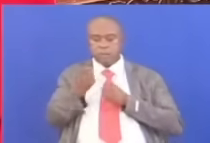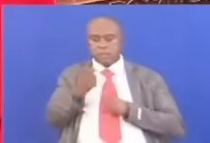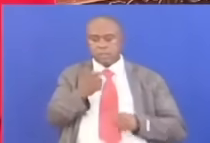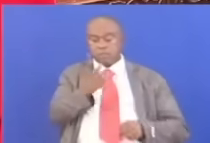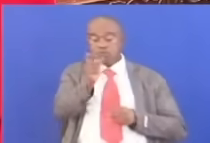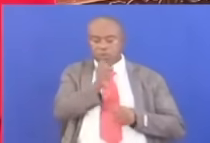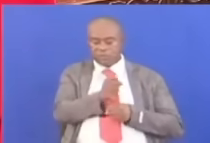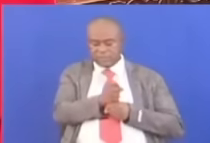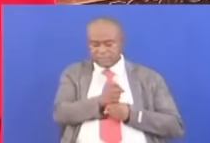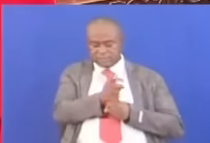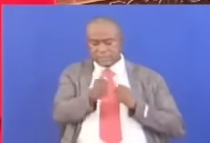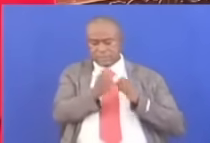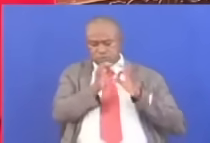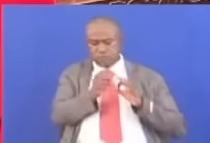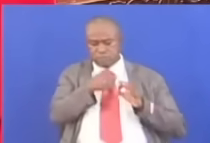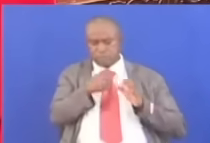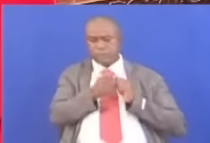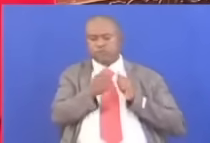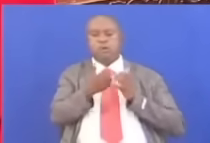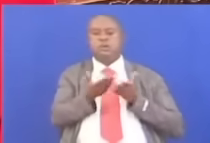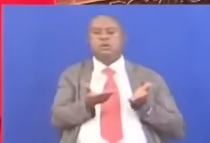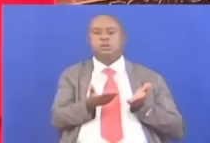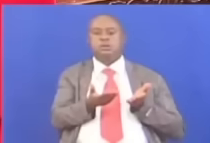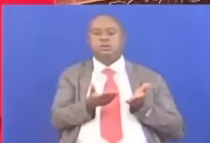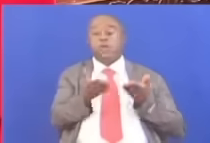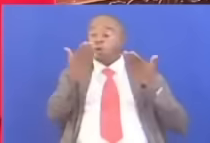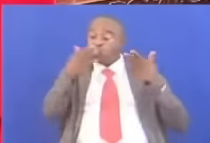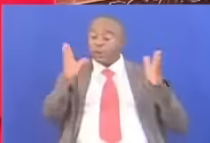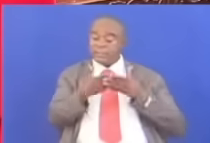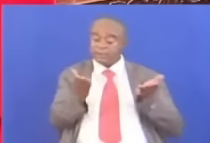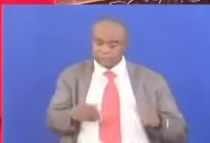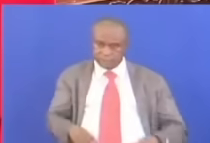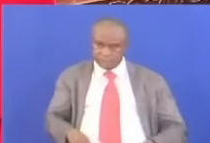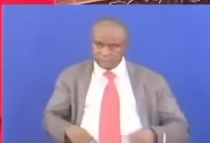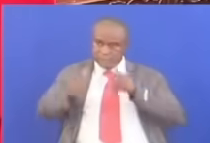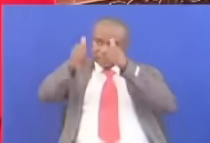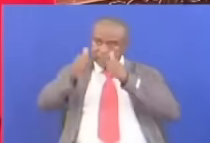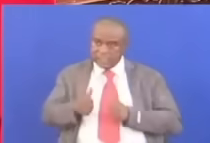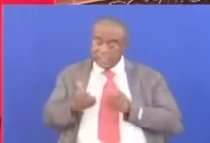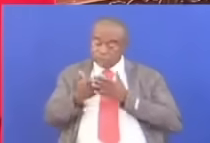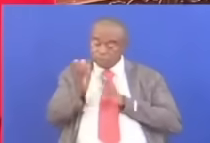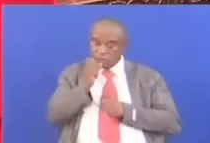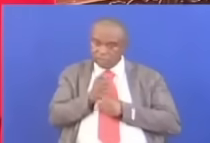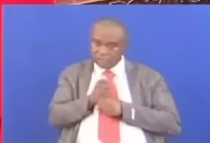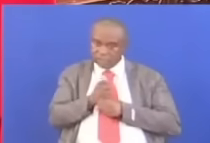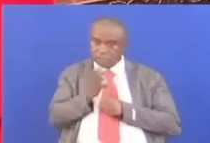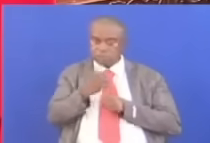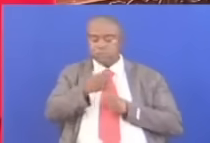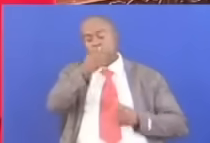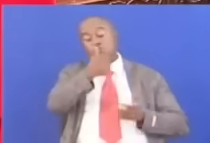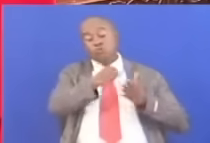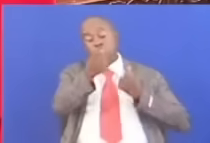yi sawa sina tatio na hilo lakini hakuna ui hakuna tangazo kishi il wawe